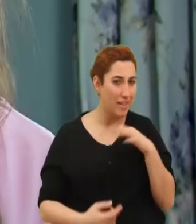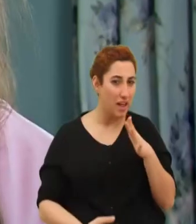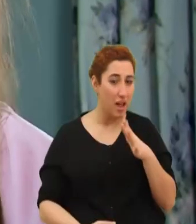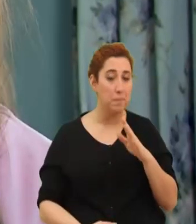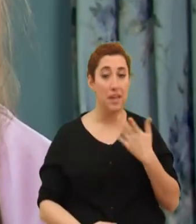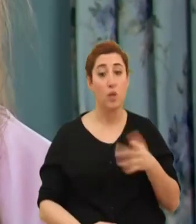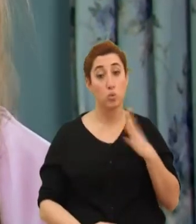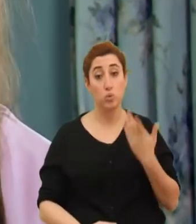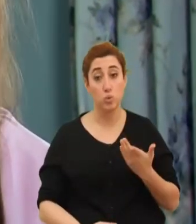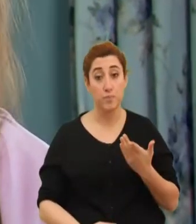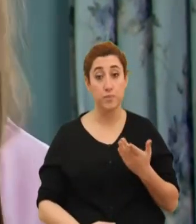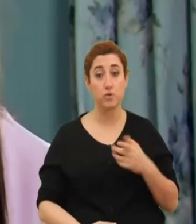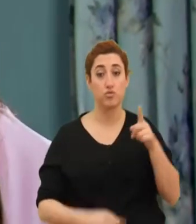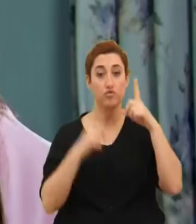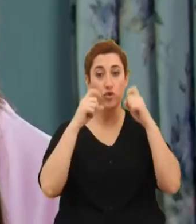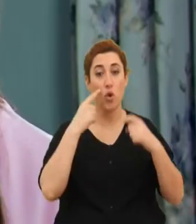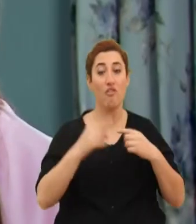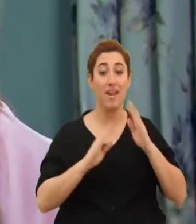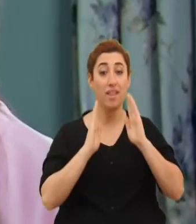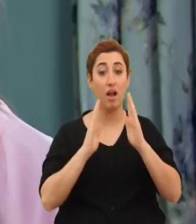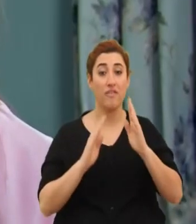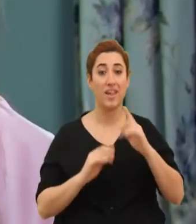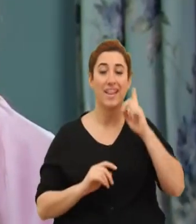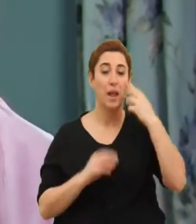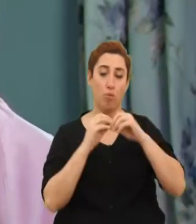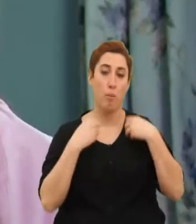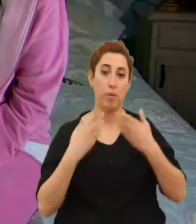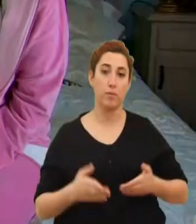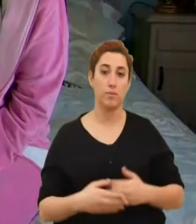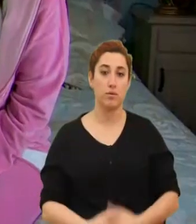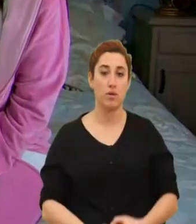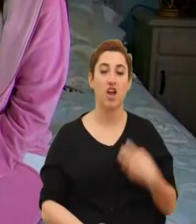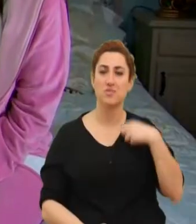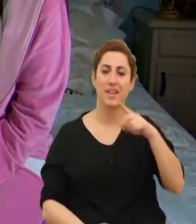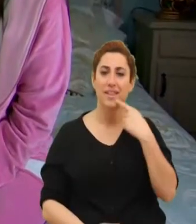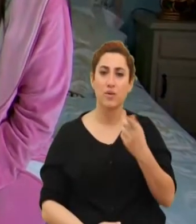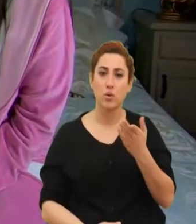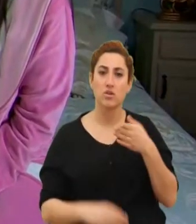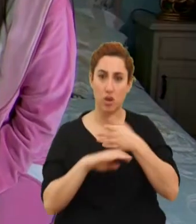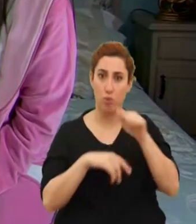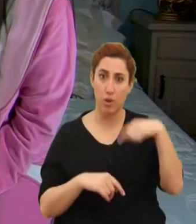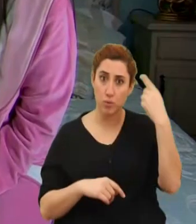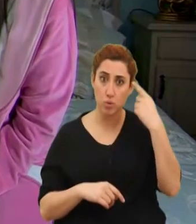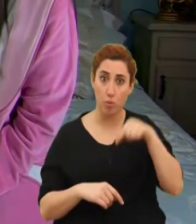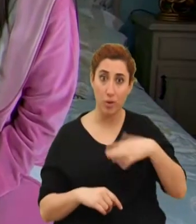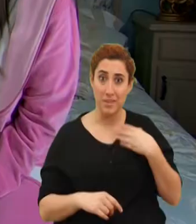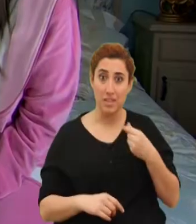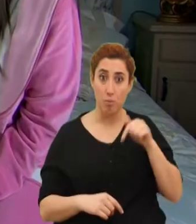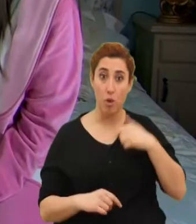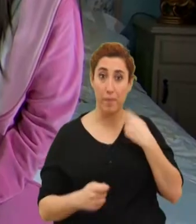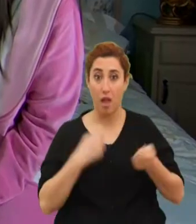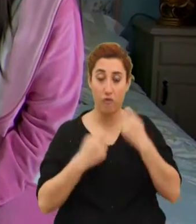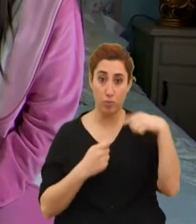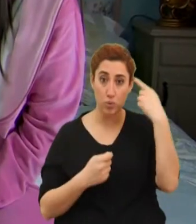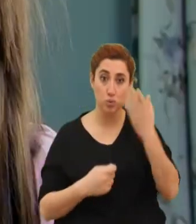galiba. Yani çünkü bu fotoğrafı görene kadar tek derdim buydu. Aşkım sen ne diyorsun ya? Hakikaten böyle mi hissediyorsun? Yani